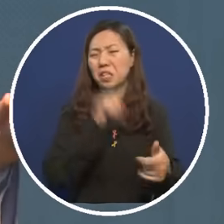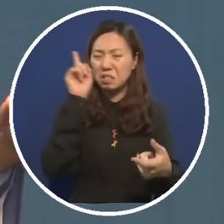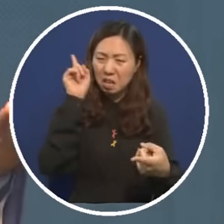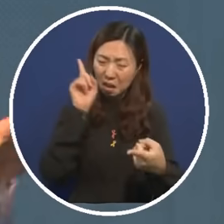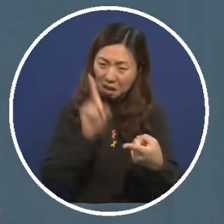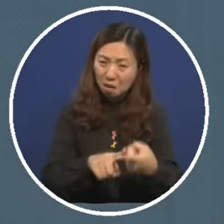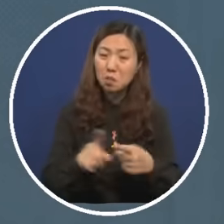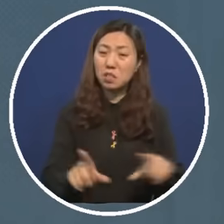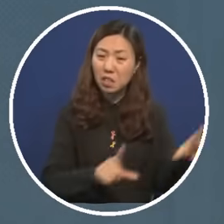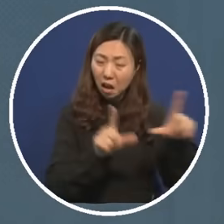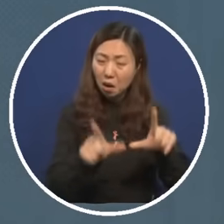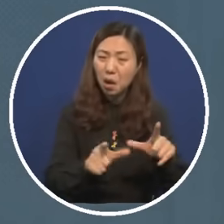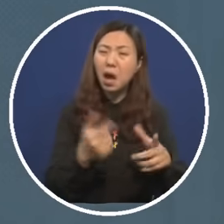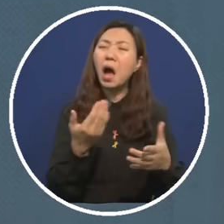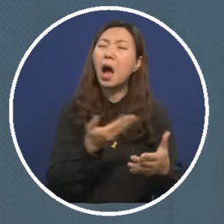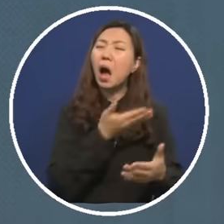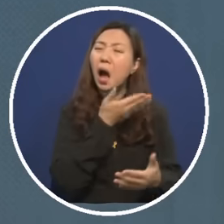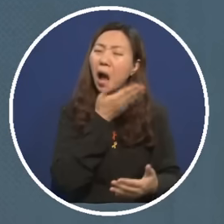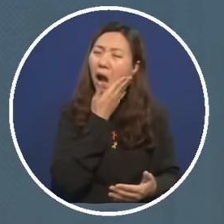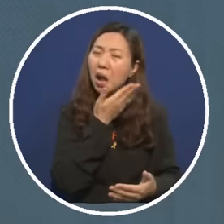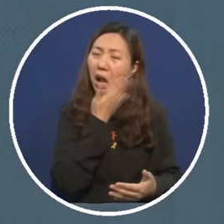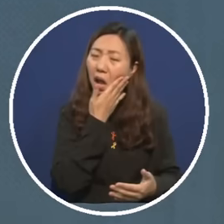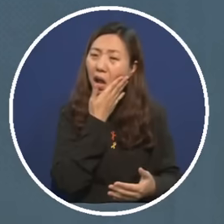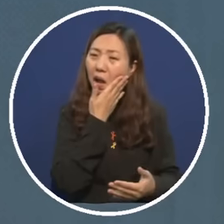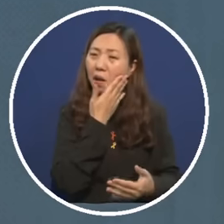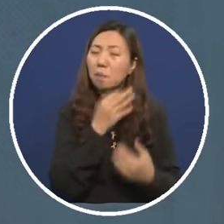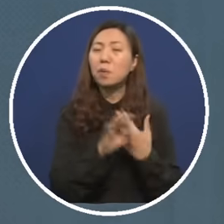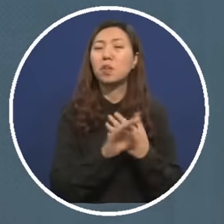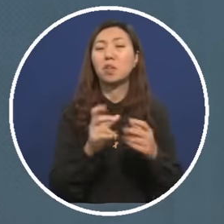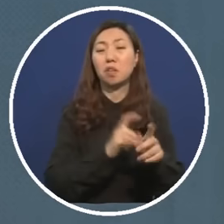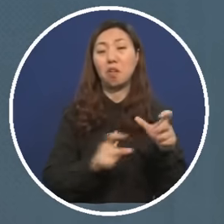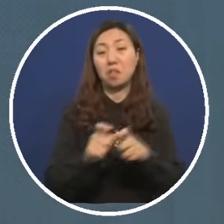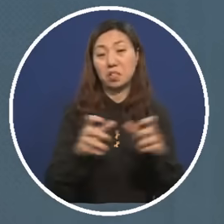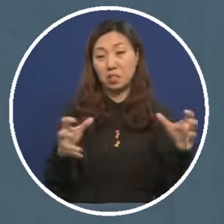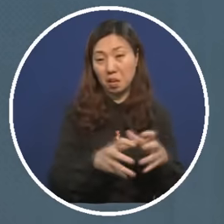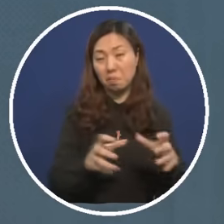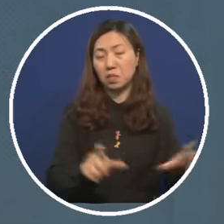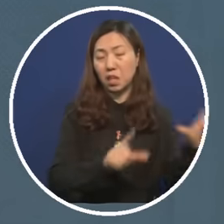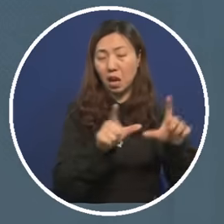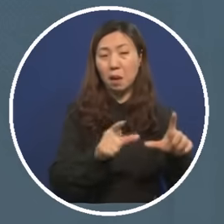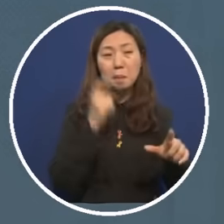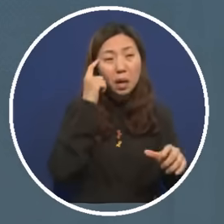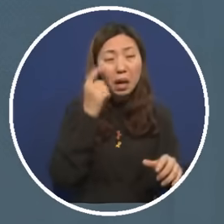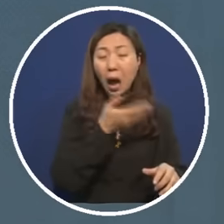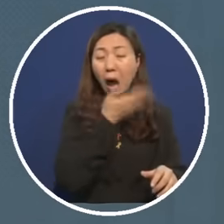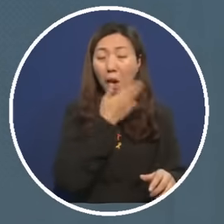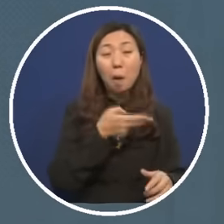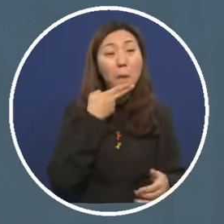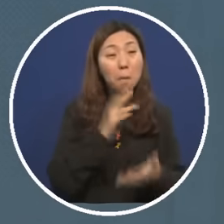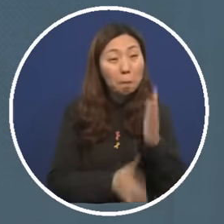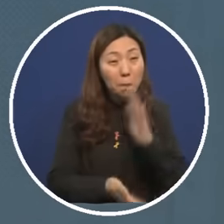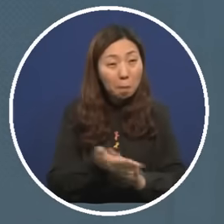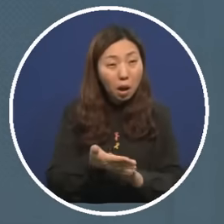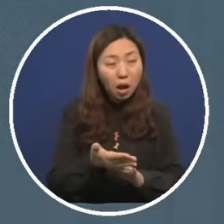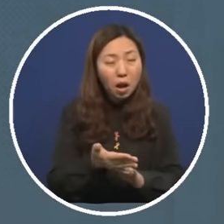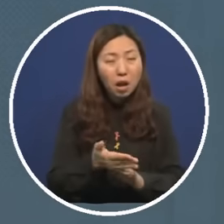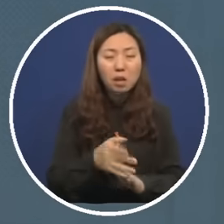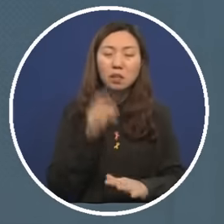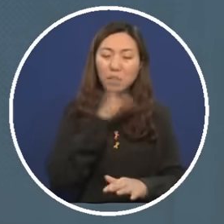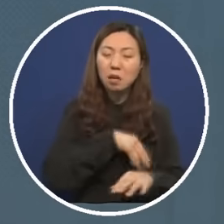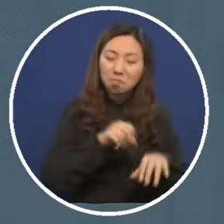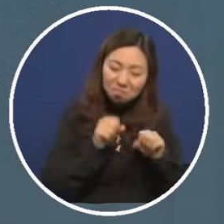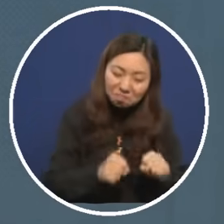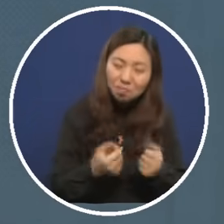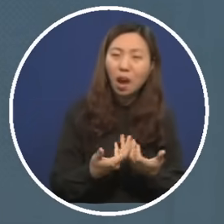더 아쉽다 하면 더 살고. 네. 그러면 나는 못 살겠다 하면 안녕히 계세요 하고